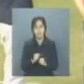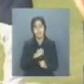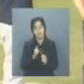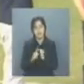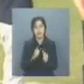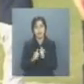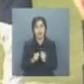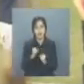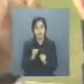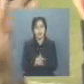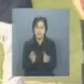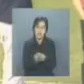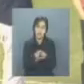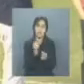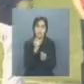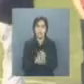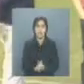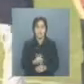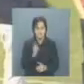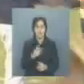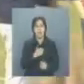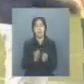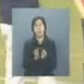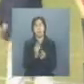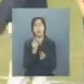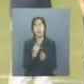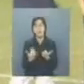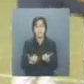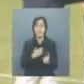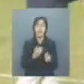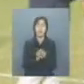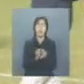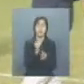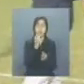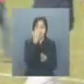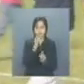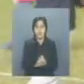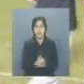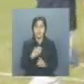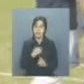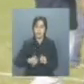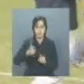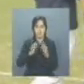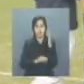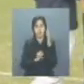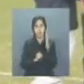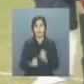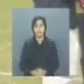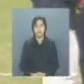องการ1แต้มตอนแรกเราต้องการ2นะครับตอนนี้เราต้องการ1แล้วเพราะว่ากับสงขลานะครับ คิดว่าจะไหวไหม